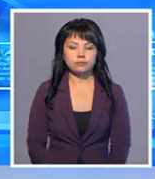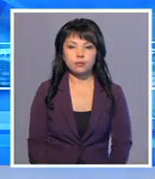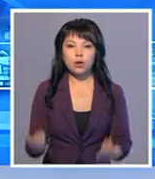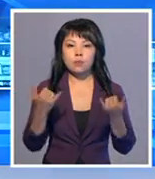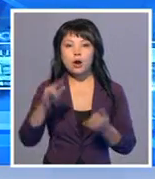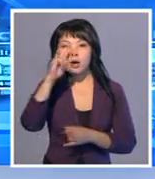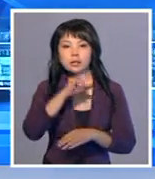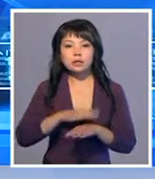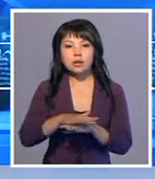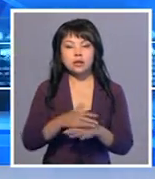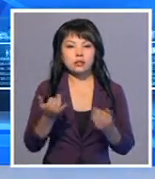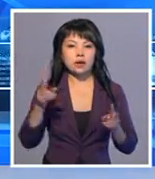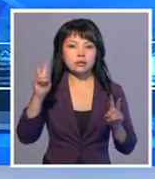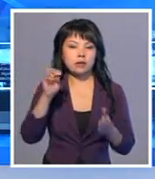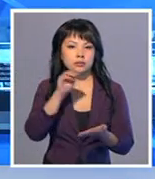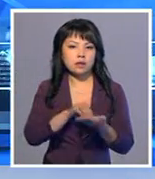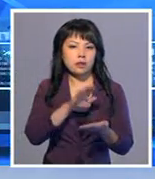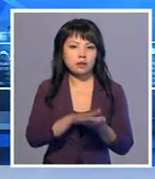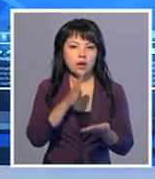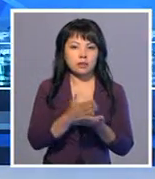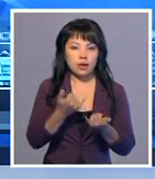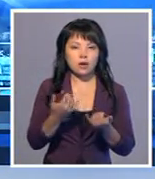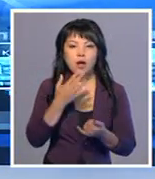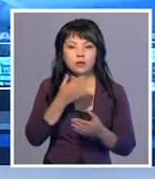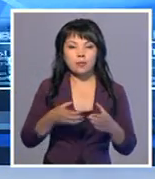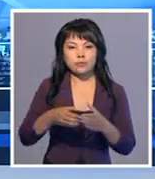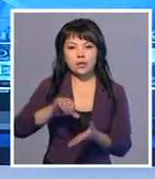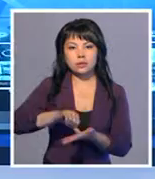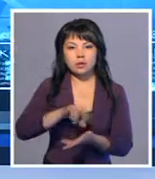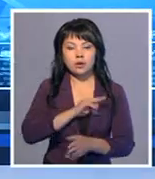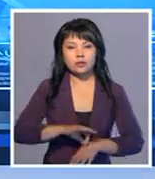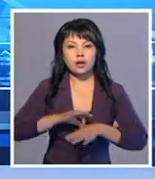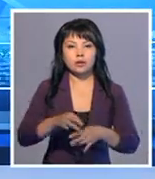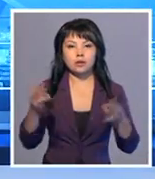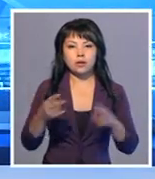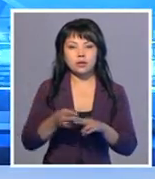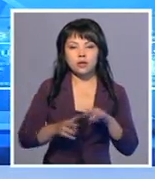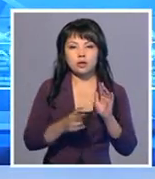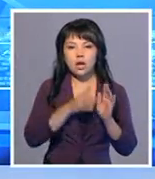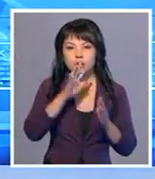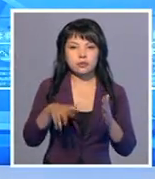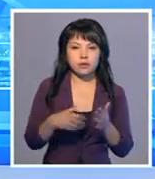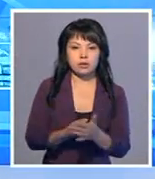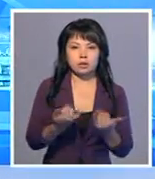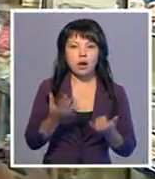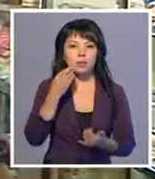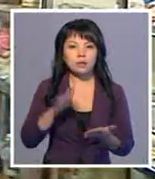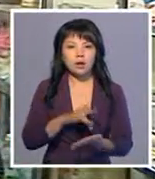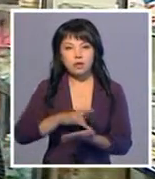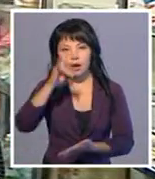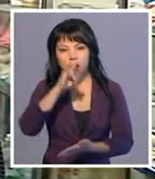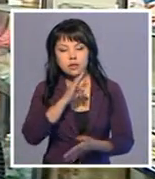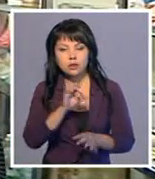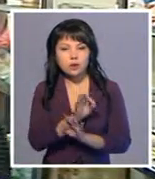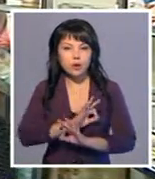Бүгінде Қазақстанда жасалған деген ұлттық брендті қалыптастыруға мемлекет үлкен мән беріп отыр. Мәселен, 7 жылдан бері Алматыда Қазақстанның ең үздік